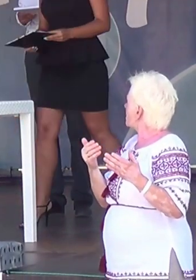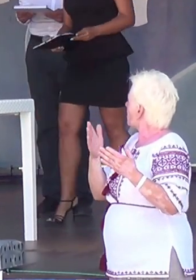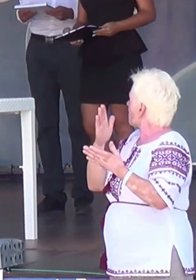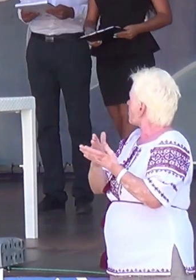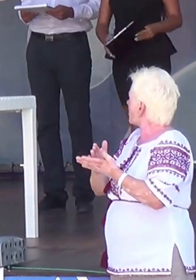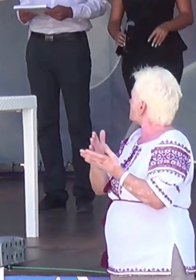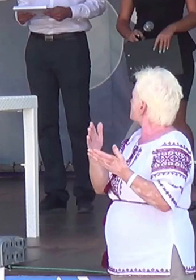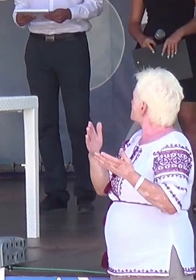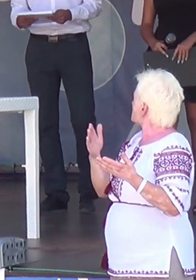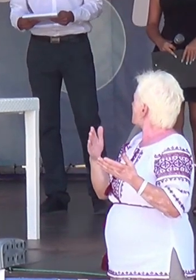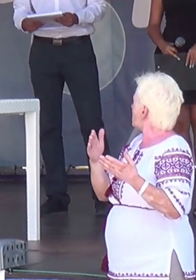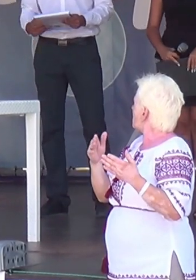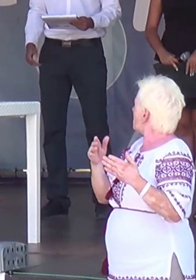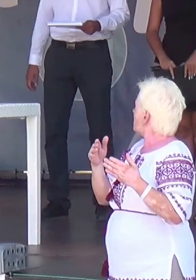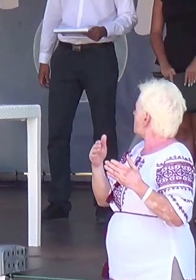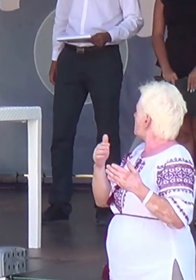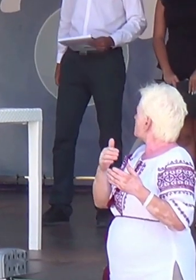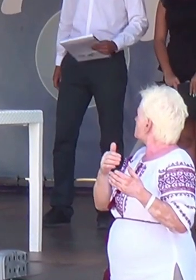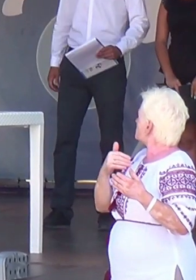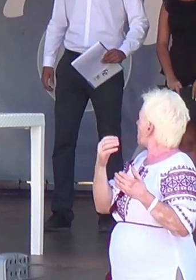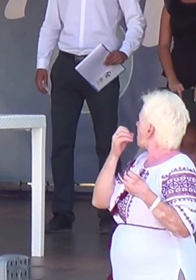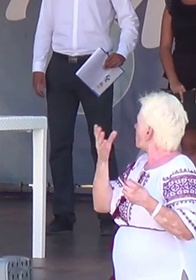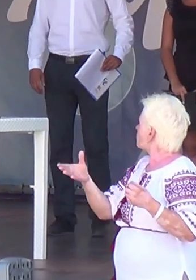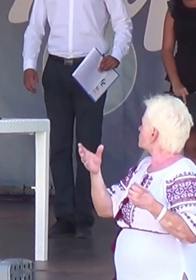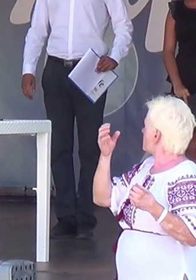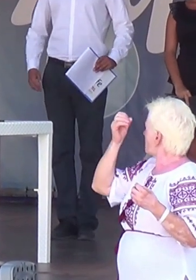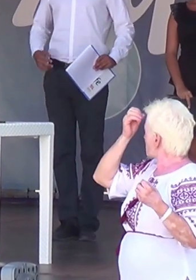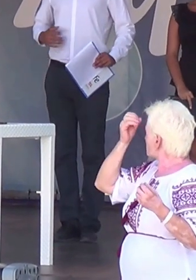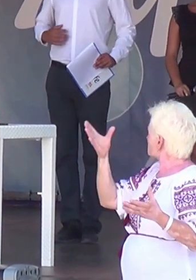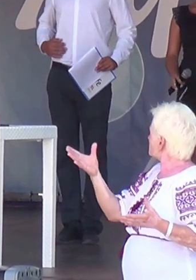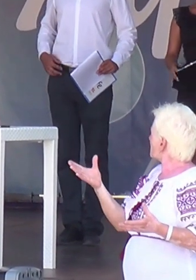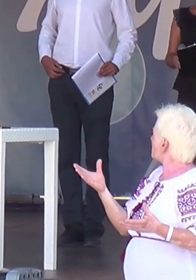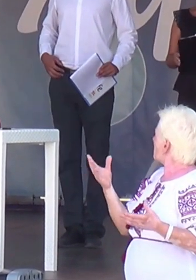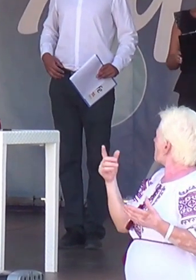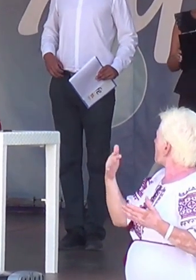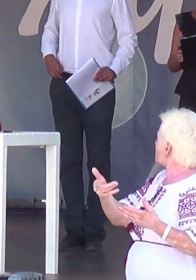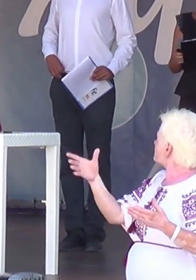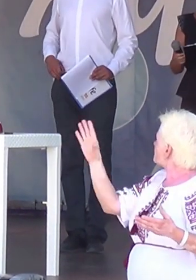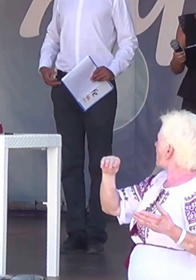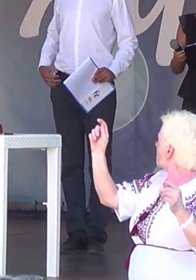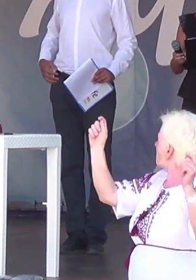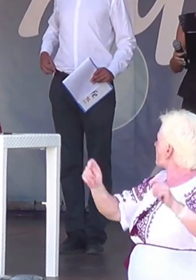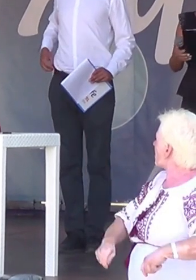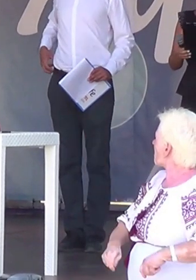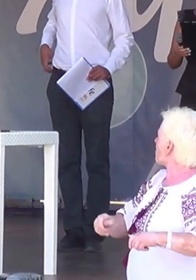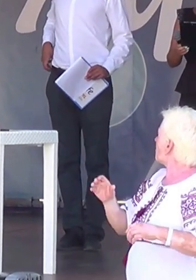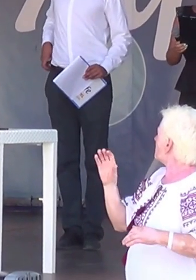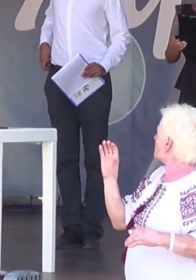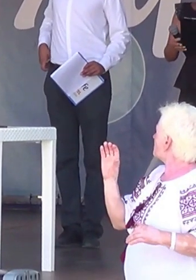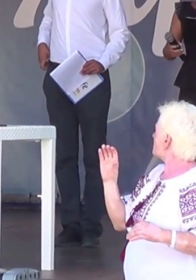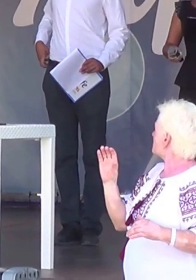Есть свои надежды, ожидания. Я очень хочу, чтобы те люди, которые приехали, смогли